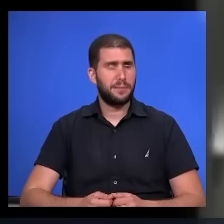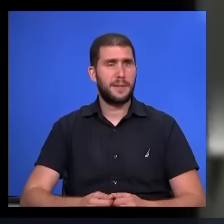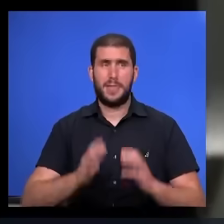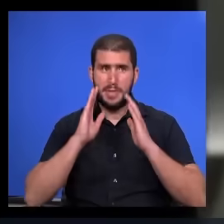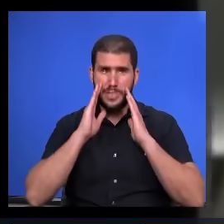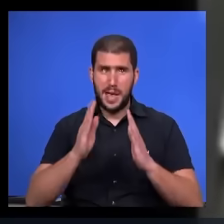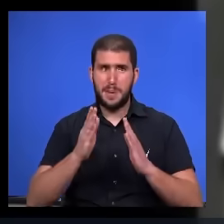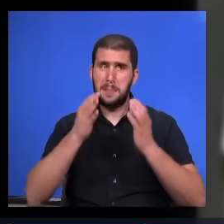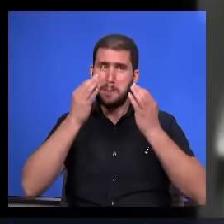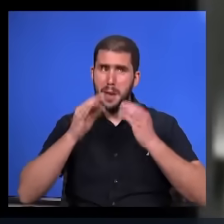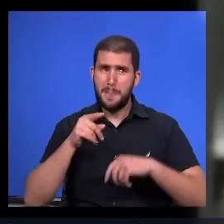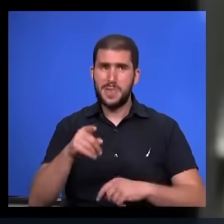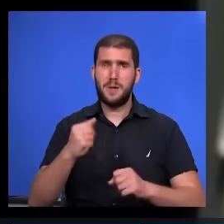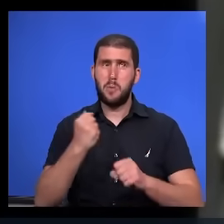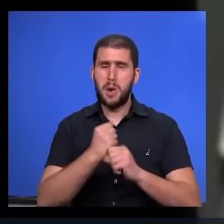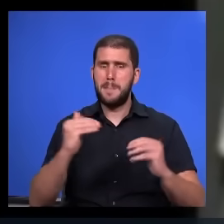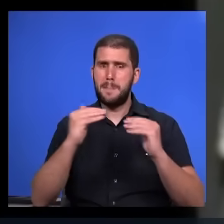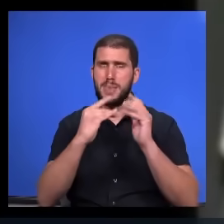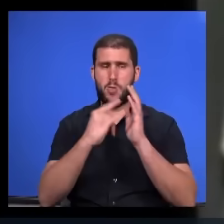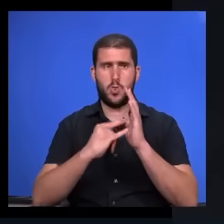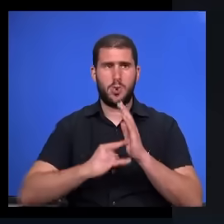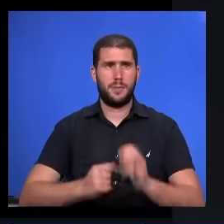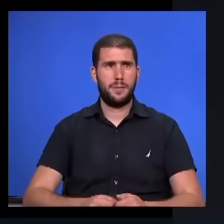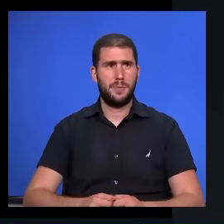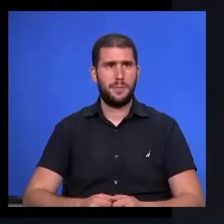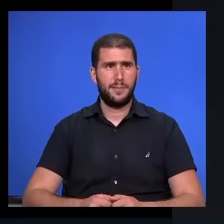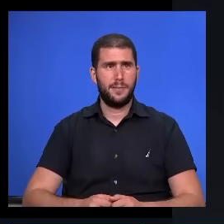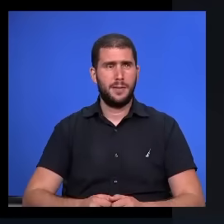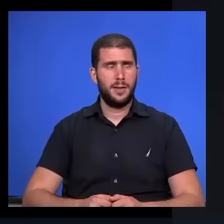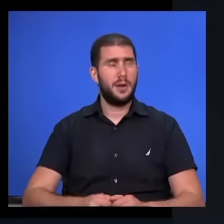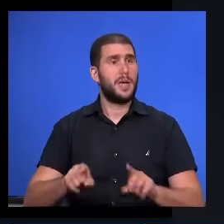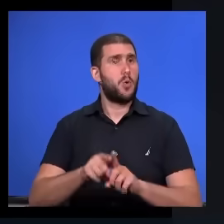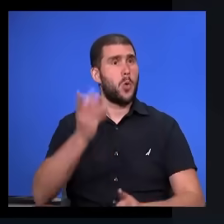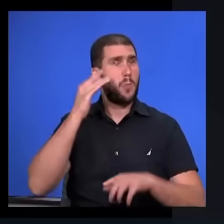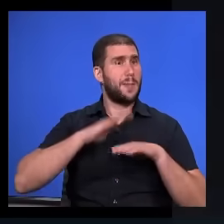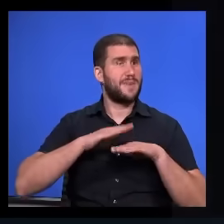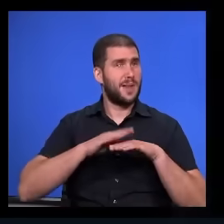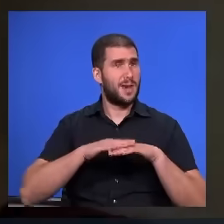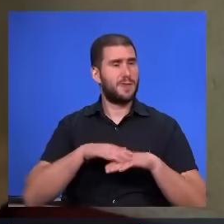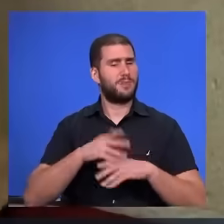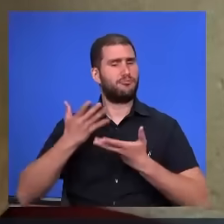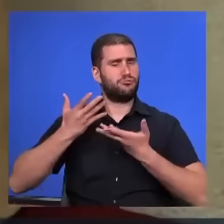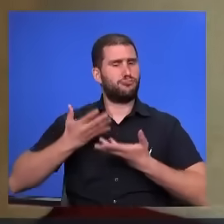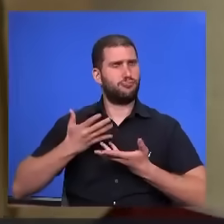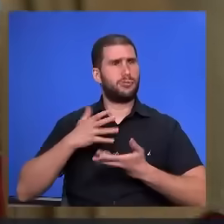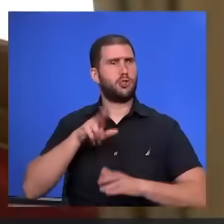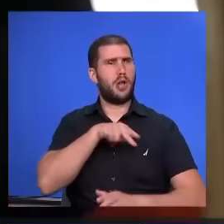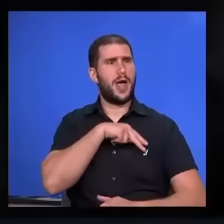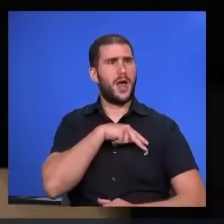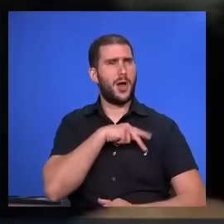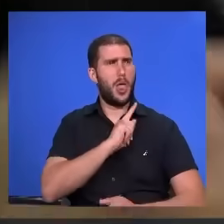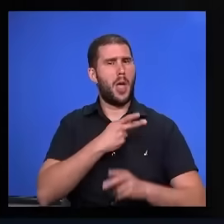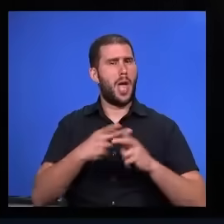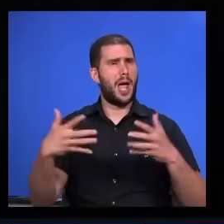וחוצין, וטרווינה, ומשין על החלול. כמו קודמו בתפקיד, על כתפיו מונחת האחריות לא